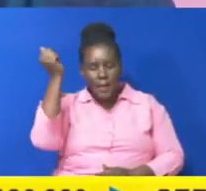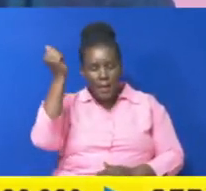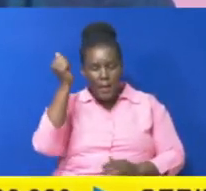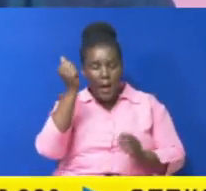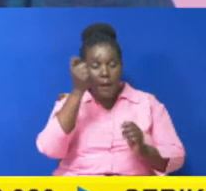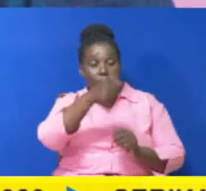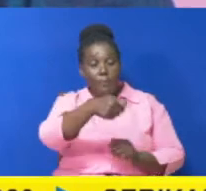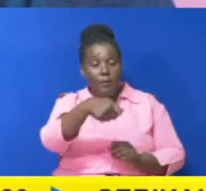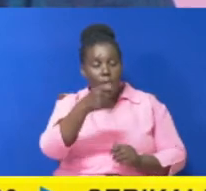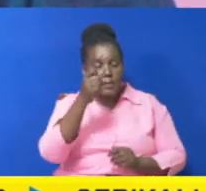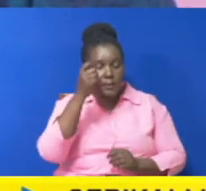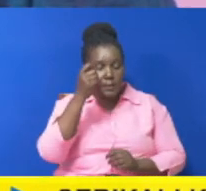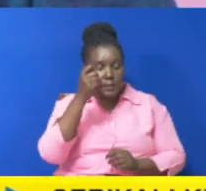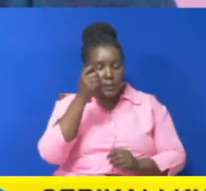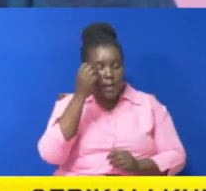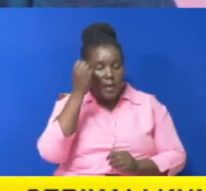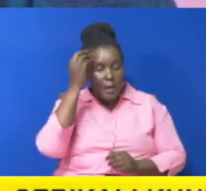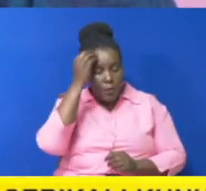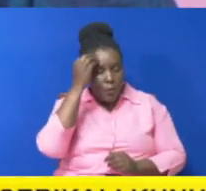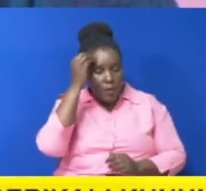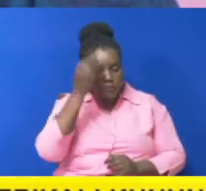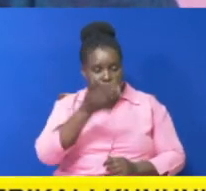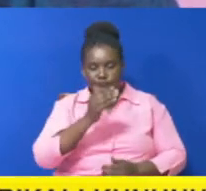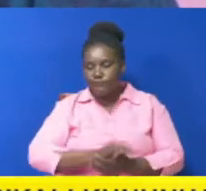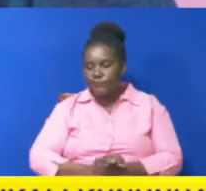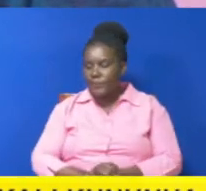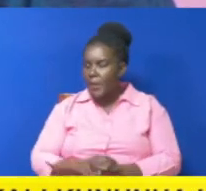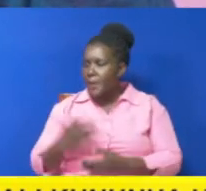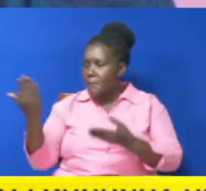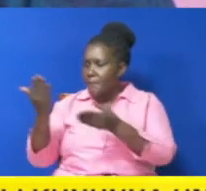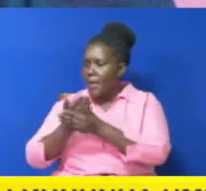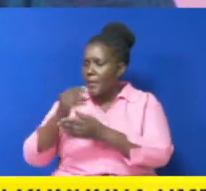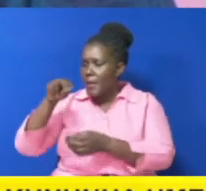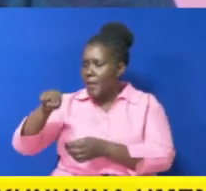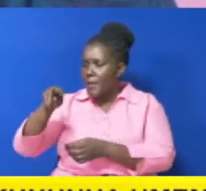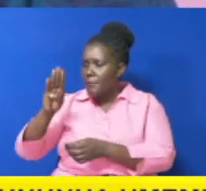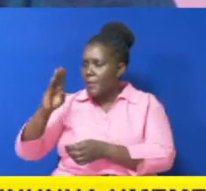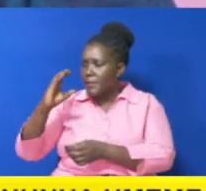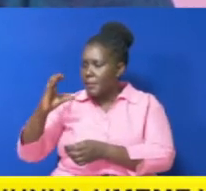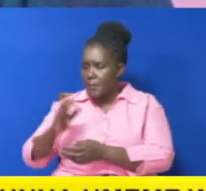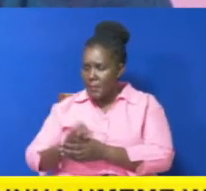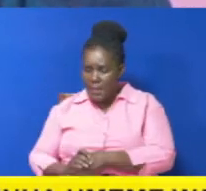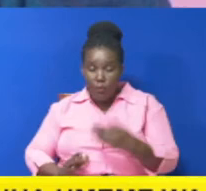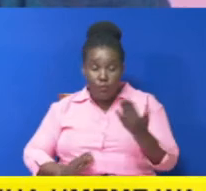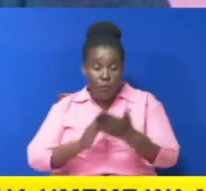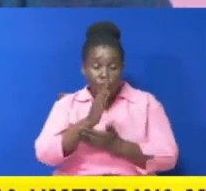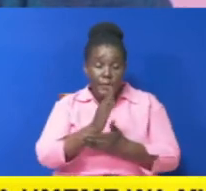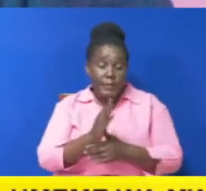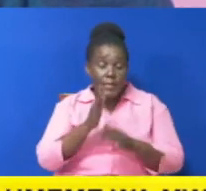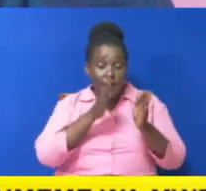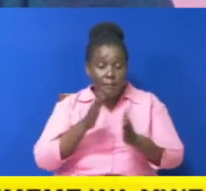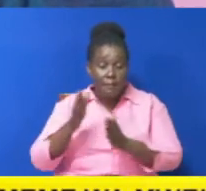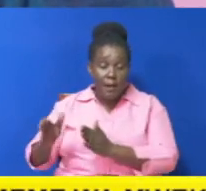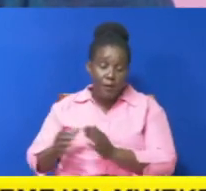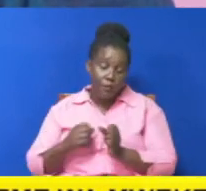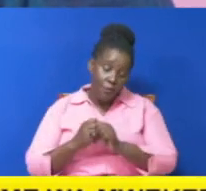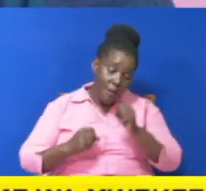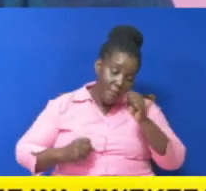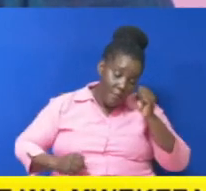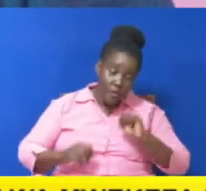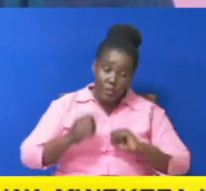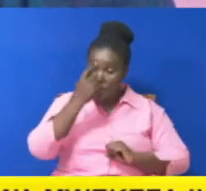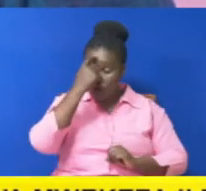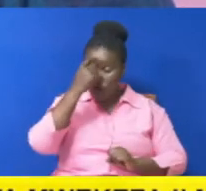hilo. Juhudi hizi za benki ya NBC kupitia mpango huu wa NBC Dodoma Marathon